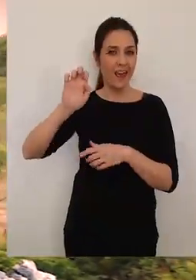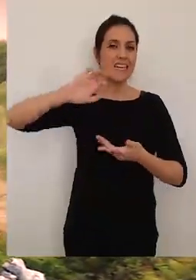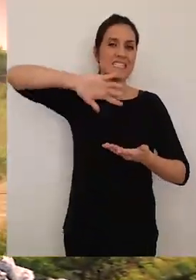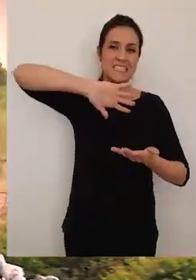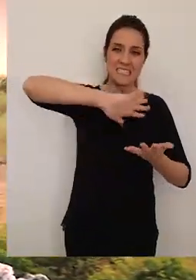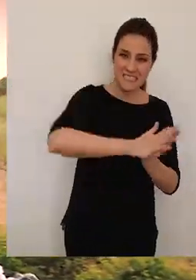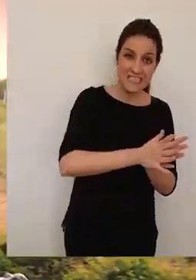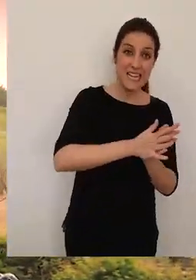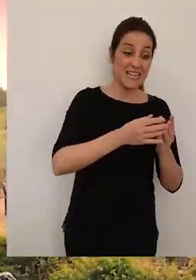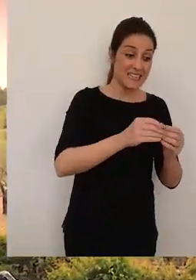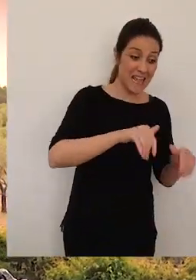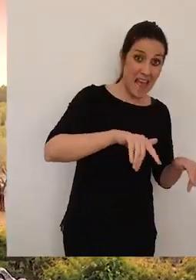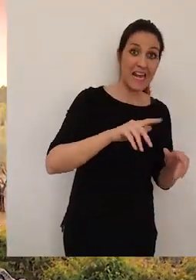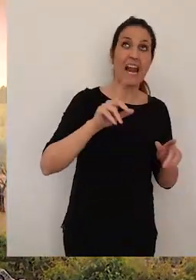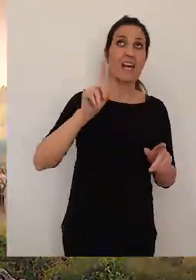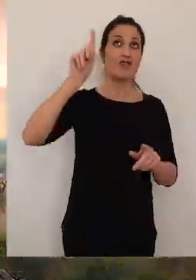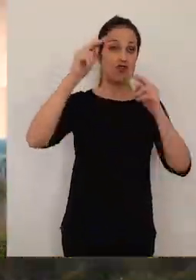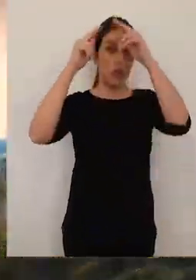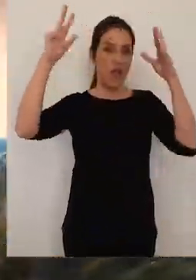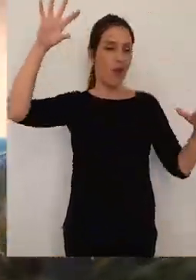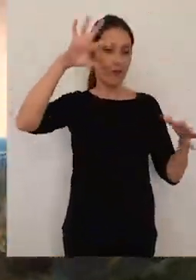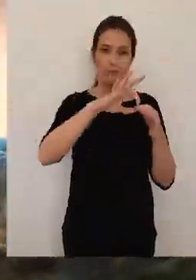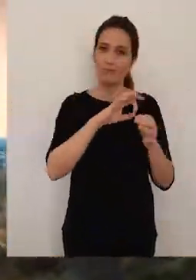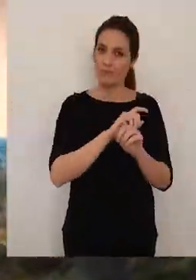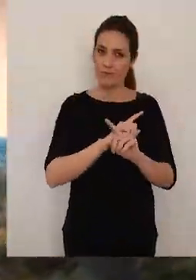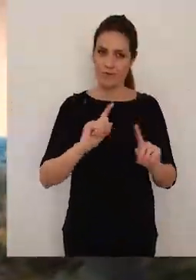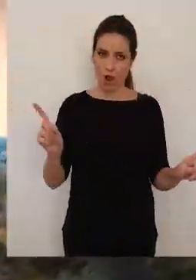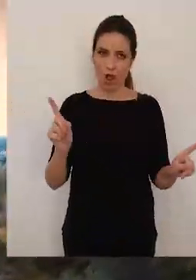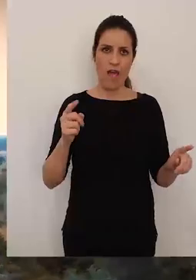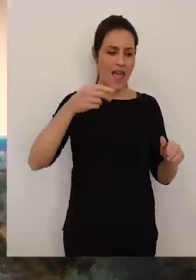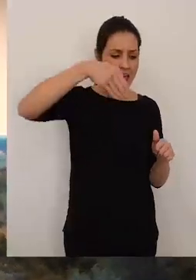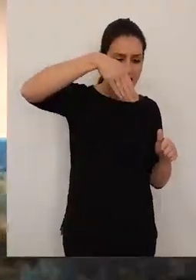cielo, seppellendovi sotto di essa i costruttori blasfemi.